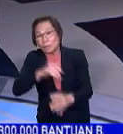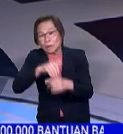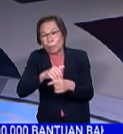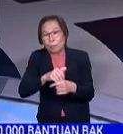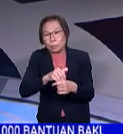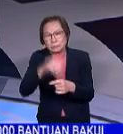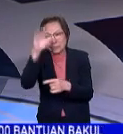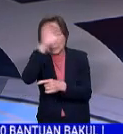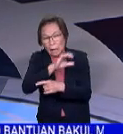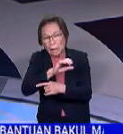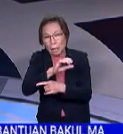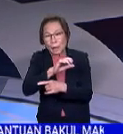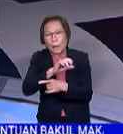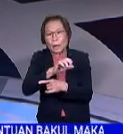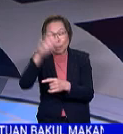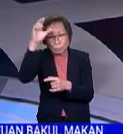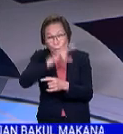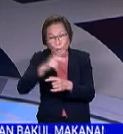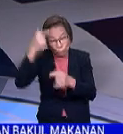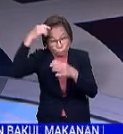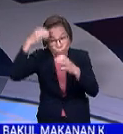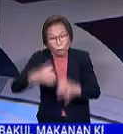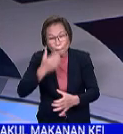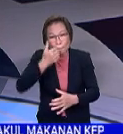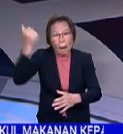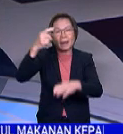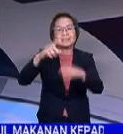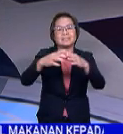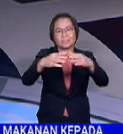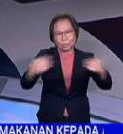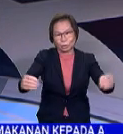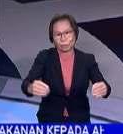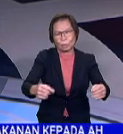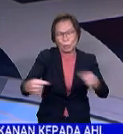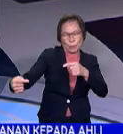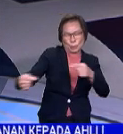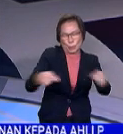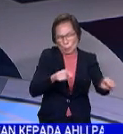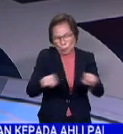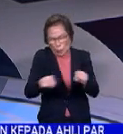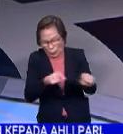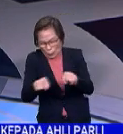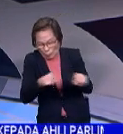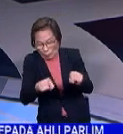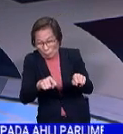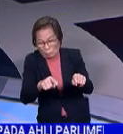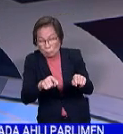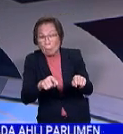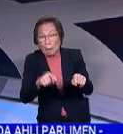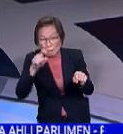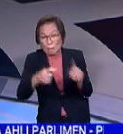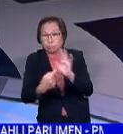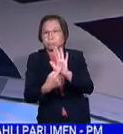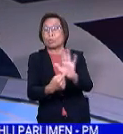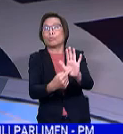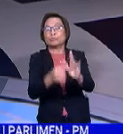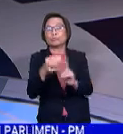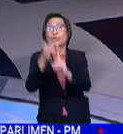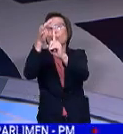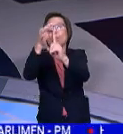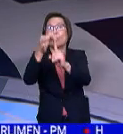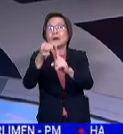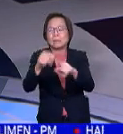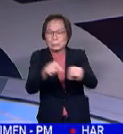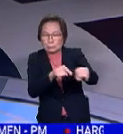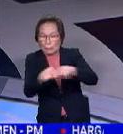usaha memburu keputusan terbaik di Tokyo. Menurut beliau, aksi lebih agresif perlu dipamerkan terutama pada saingan